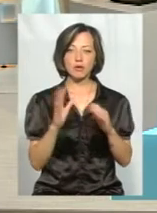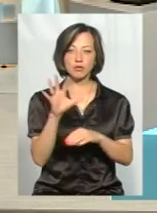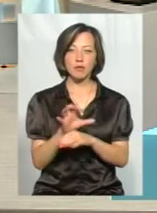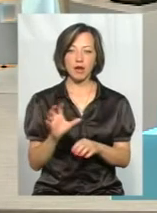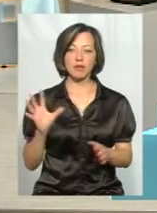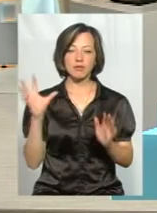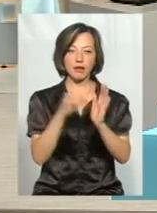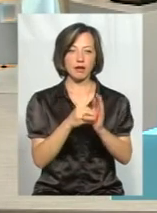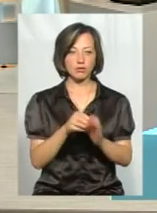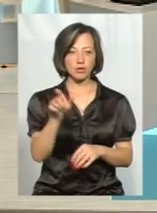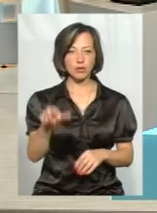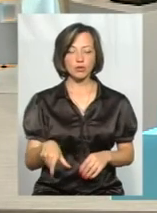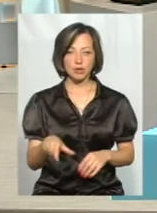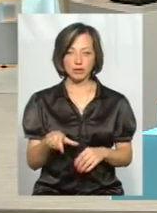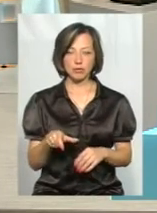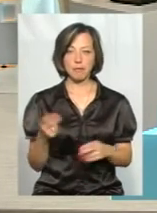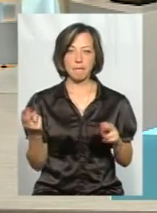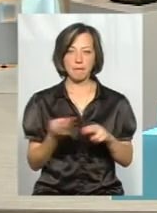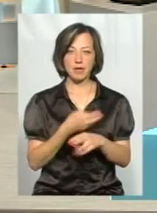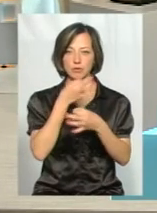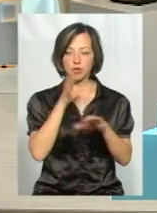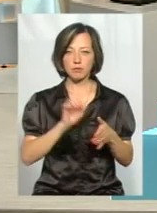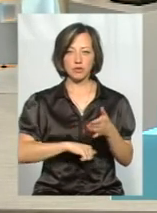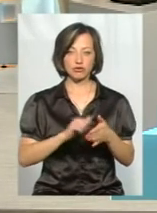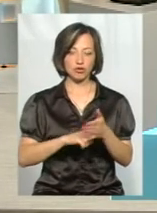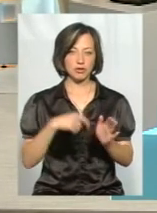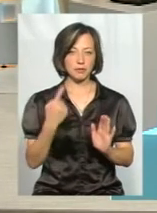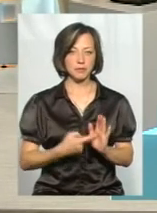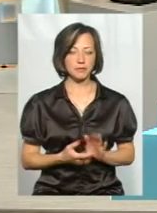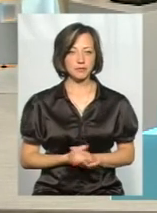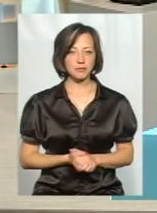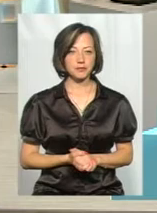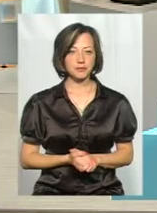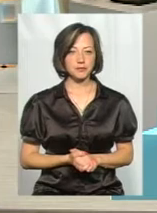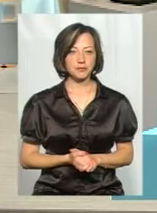взяти і накинутись на людину без будь-яких, здавалося б, для цього підстав?